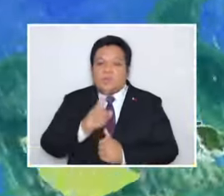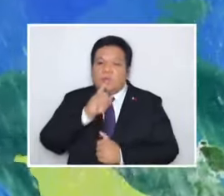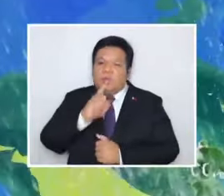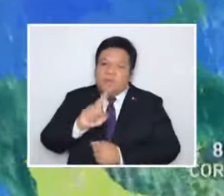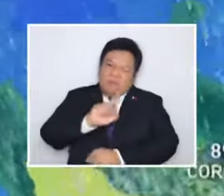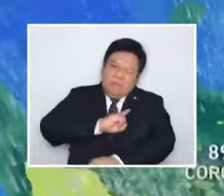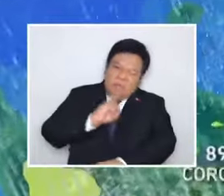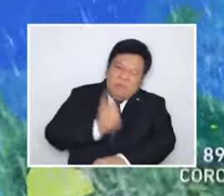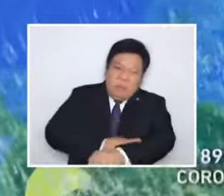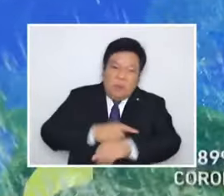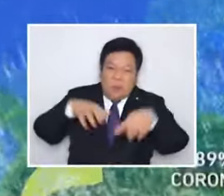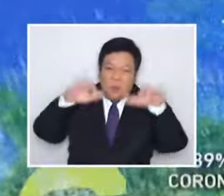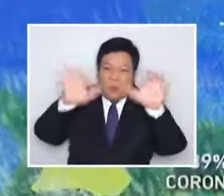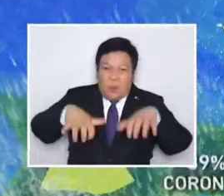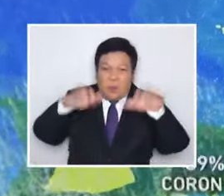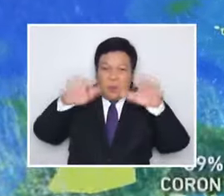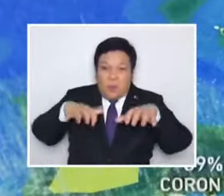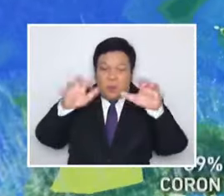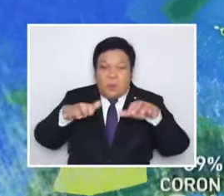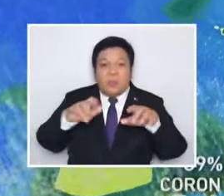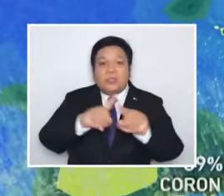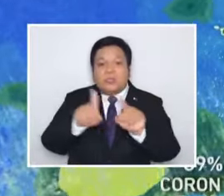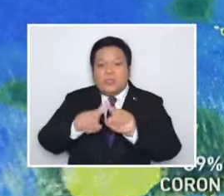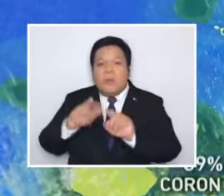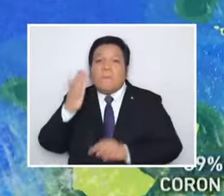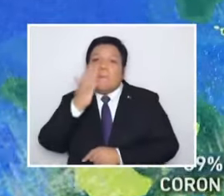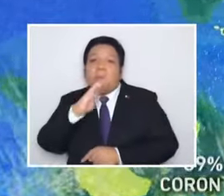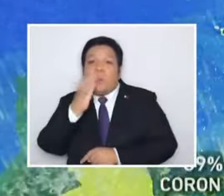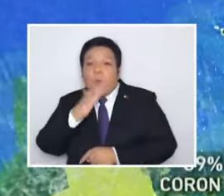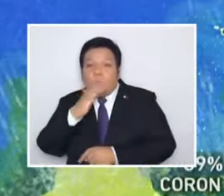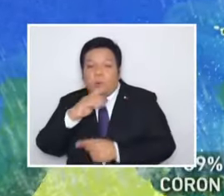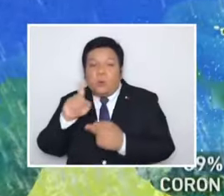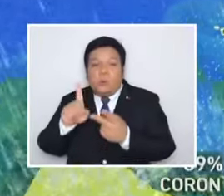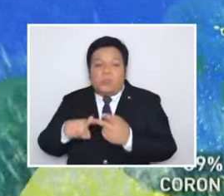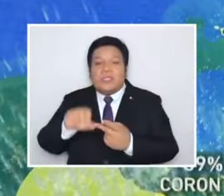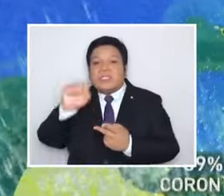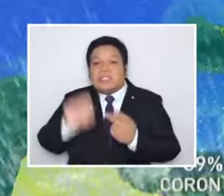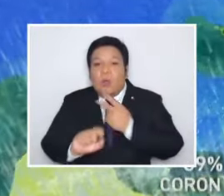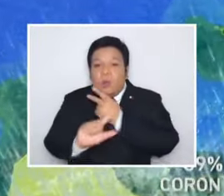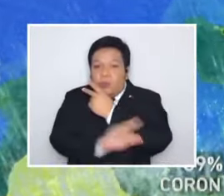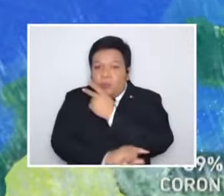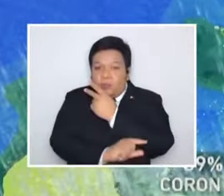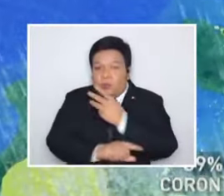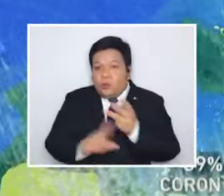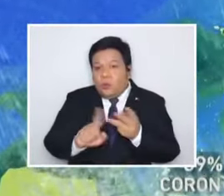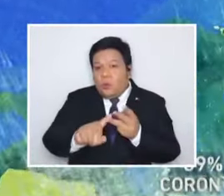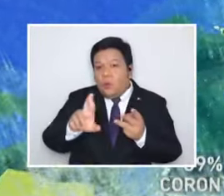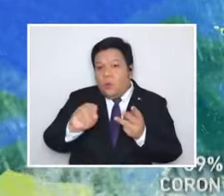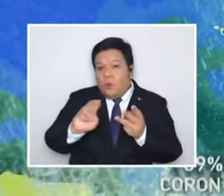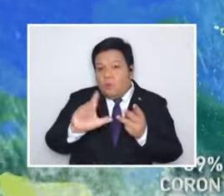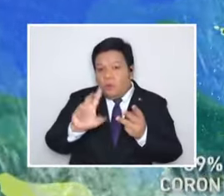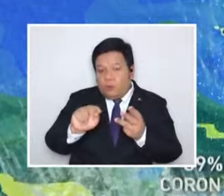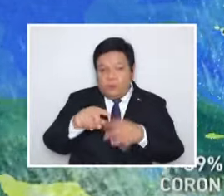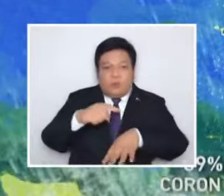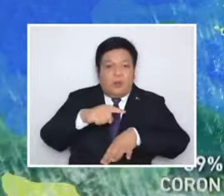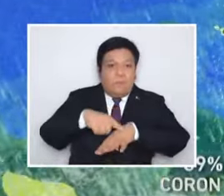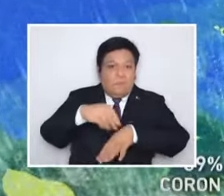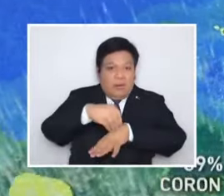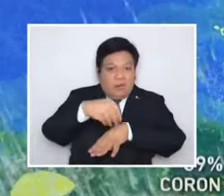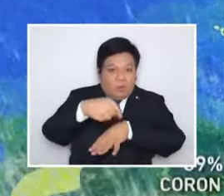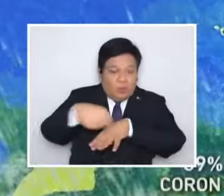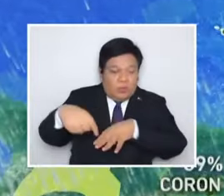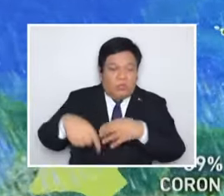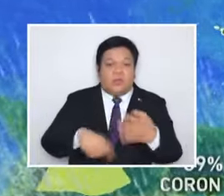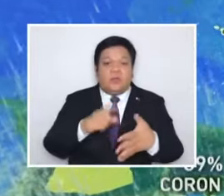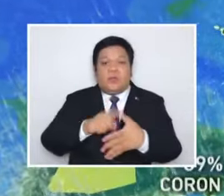ulan din ang mararanasan ng kapamilya natin sa Bicol Region at sa Southern Quezon, Romblon, Marinduque, Oriental Mindoro at Occidental